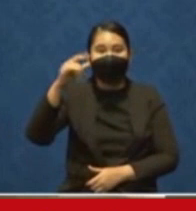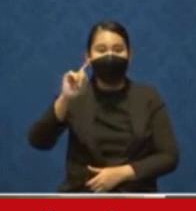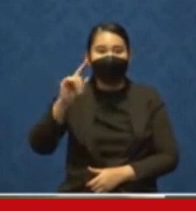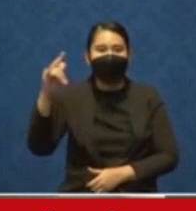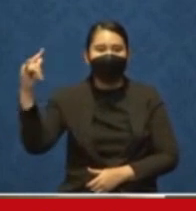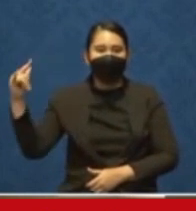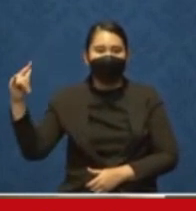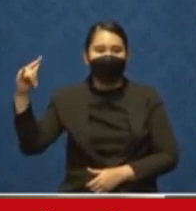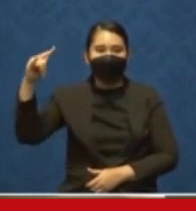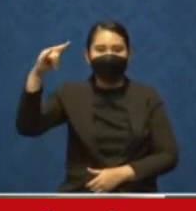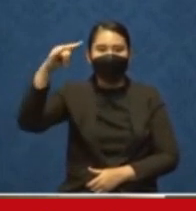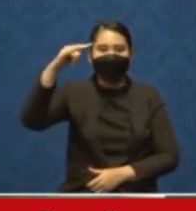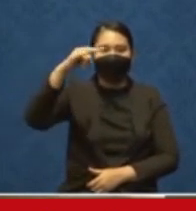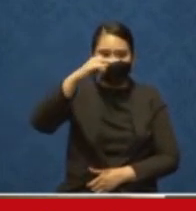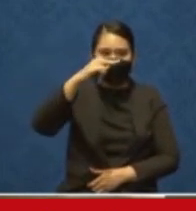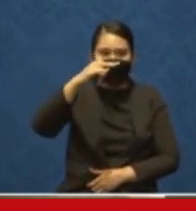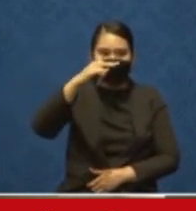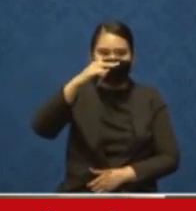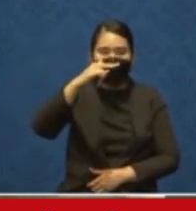มาอภิปลายบอกว่าอ่ะ